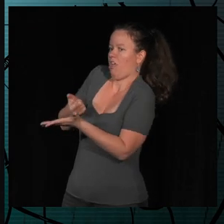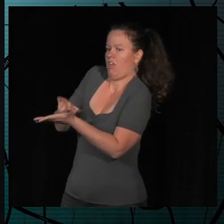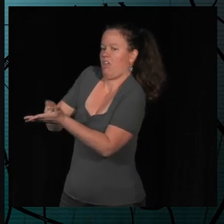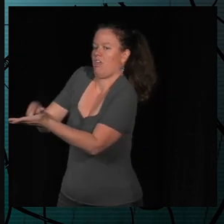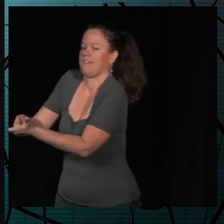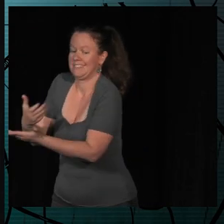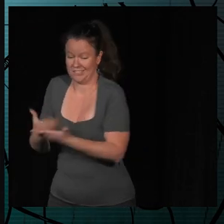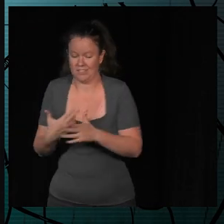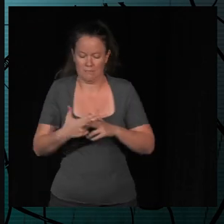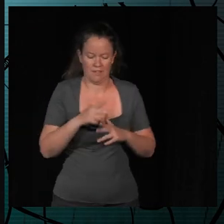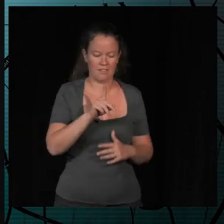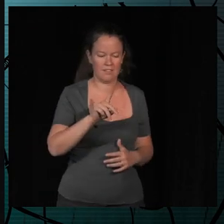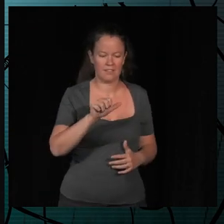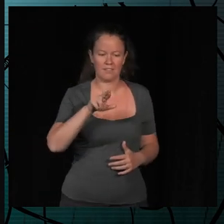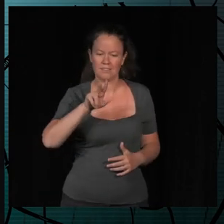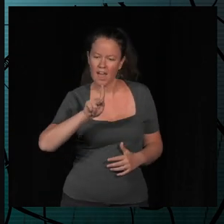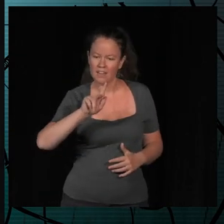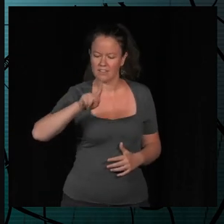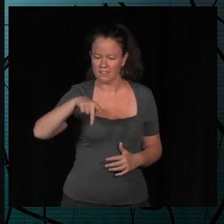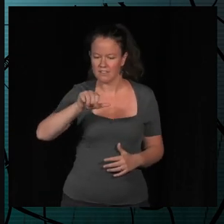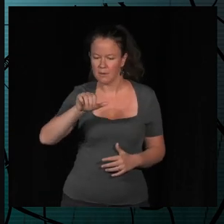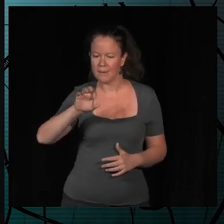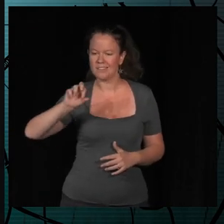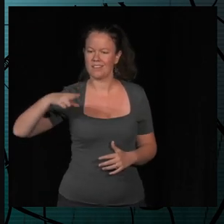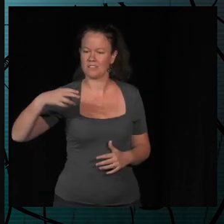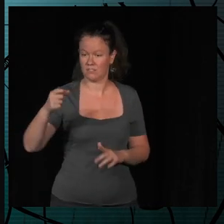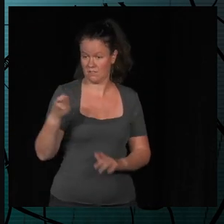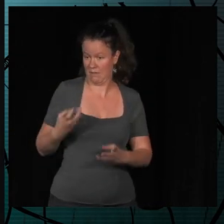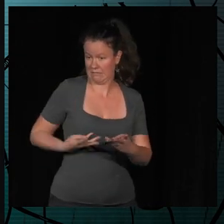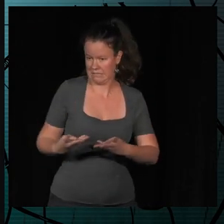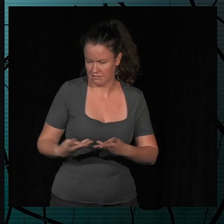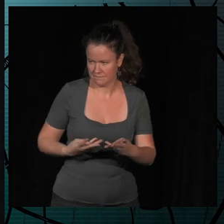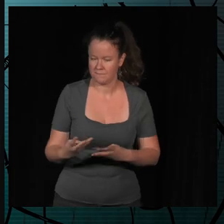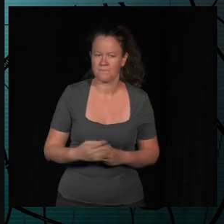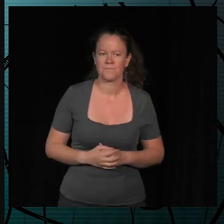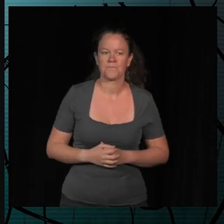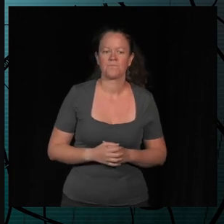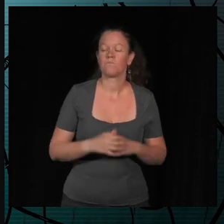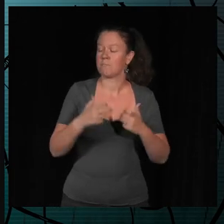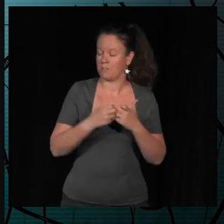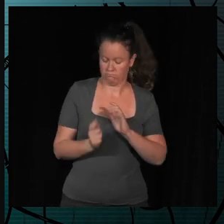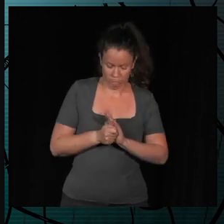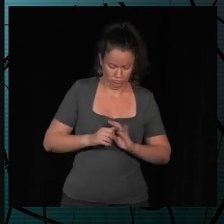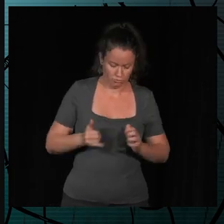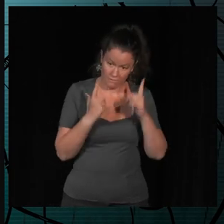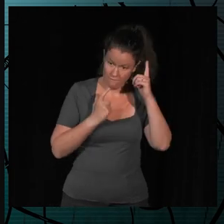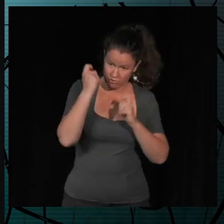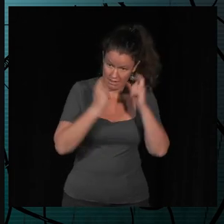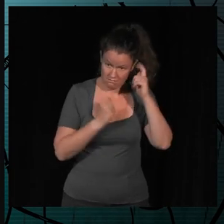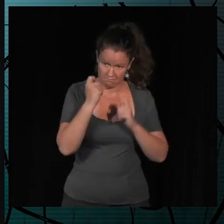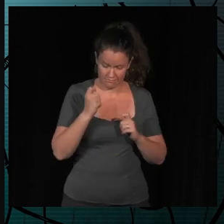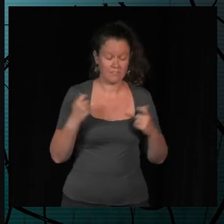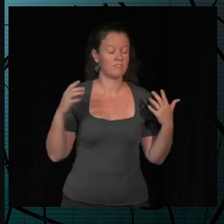réseaux sociaux je vous donne un exemple très concret à une époque sur fortnite quand vous aviez terminé de votre partie vous deviez